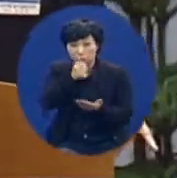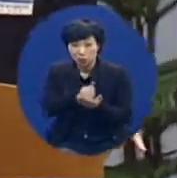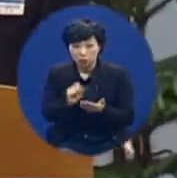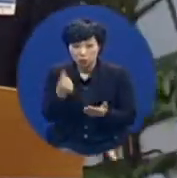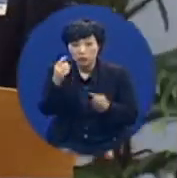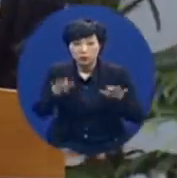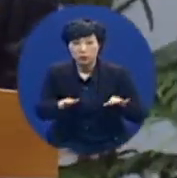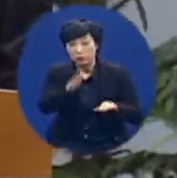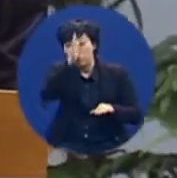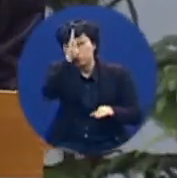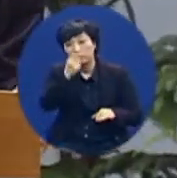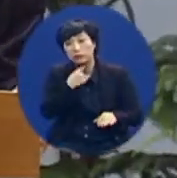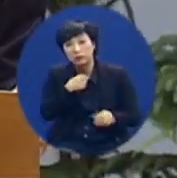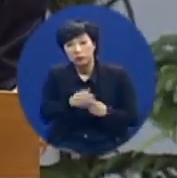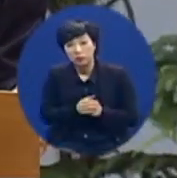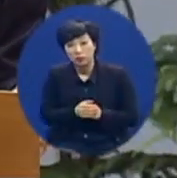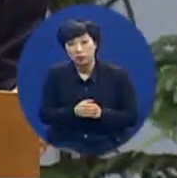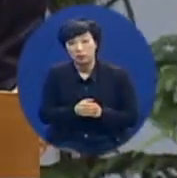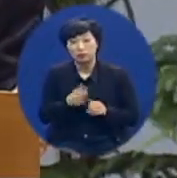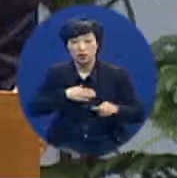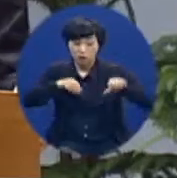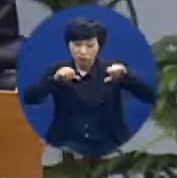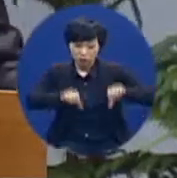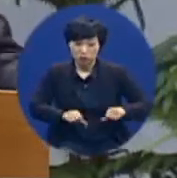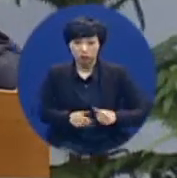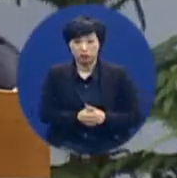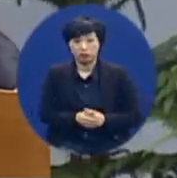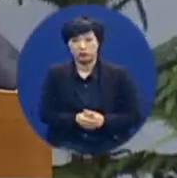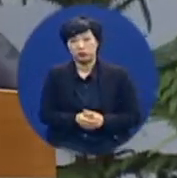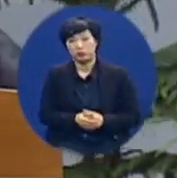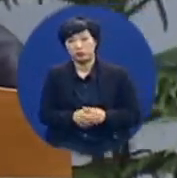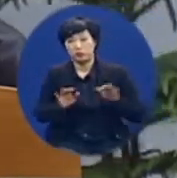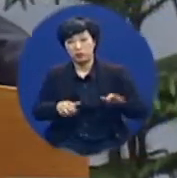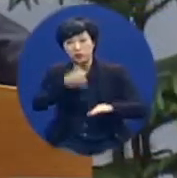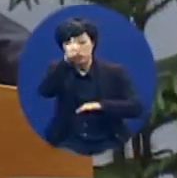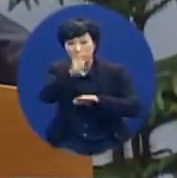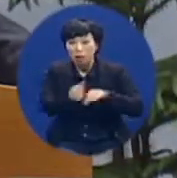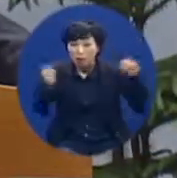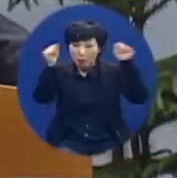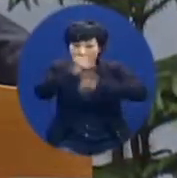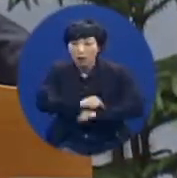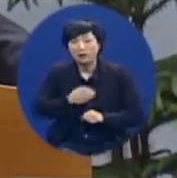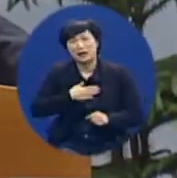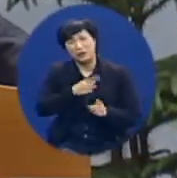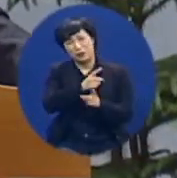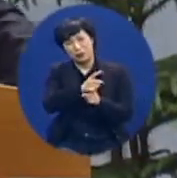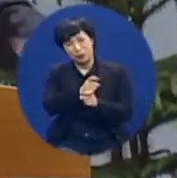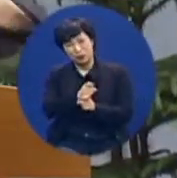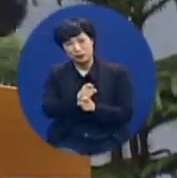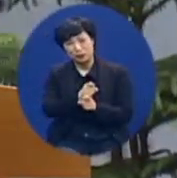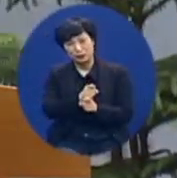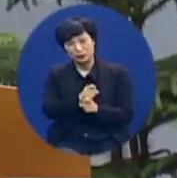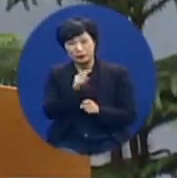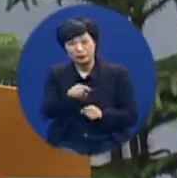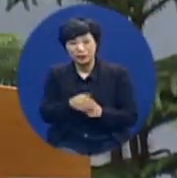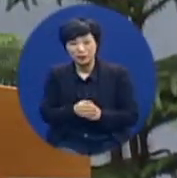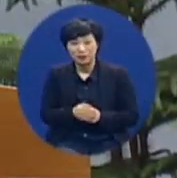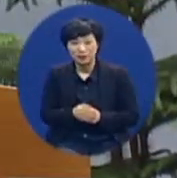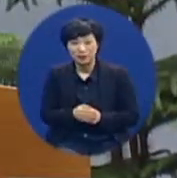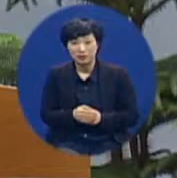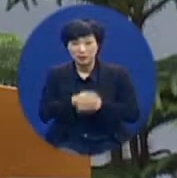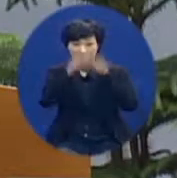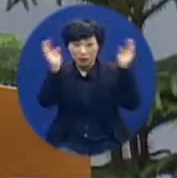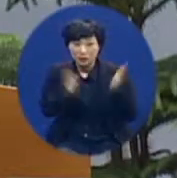병들게 하고 그 죄로 저주하고 그 죄를 멸망시키는 원수 요것을